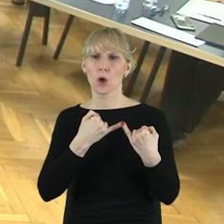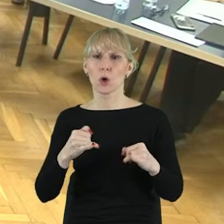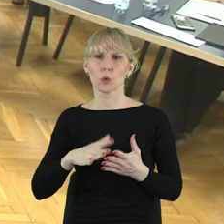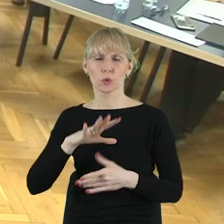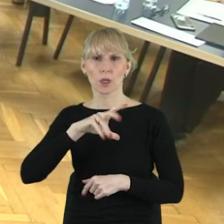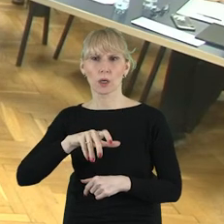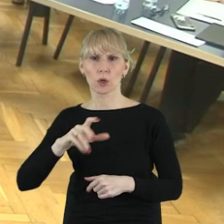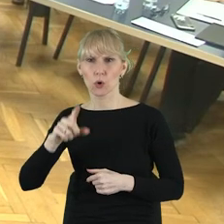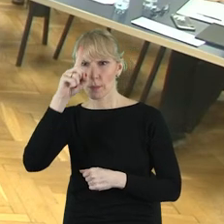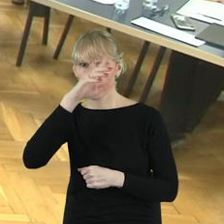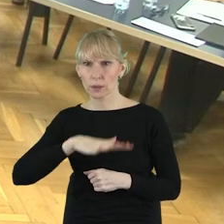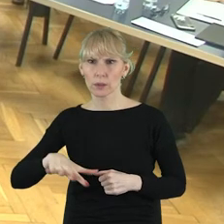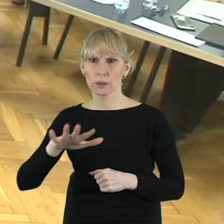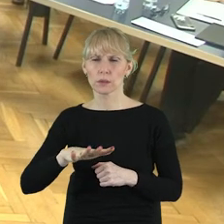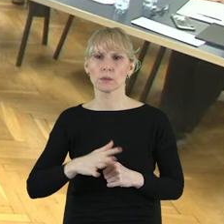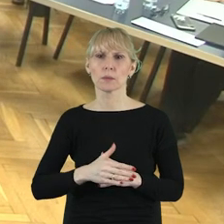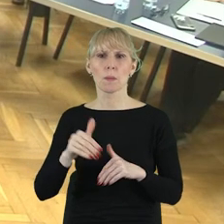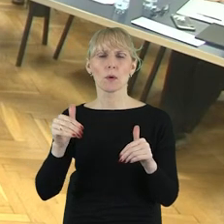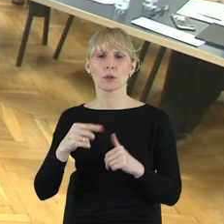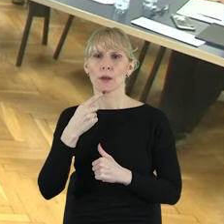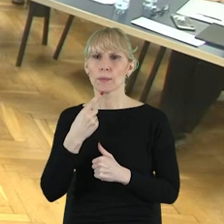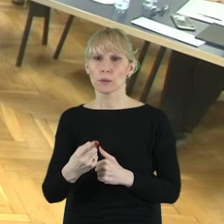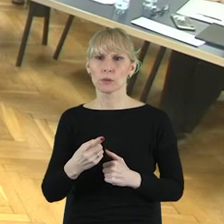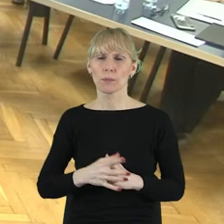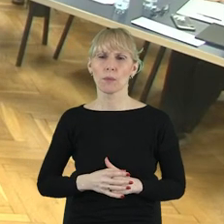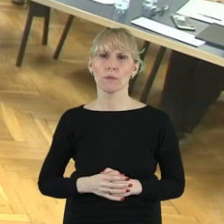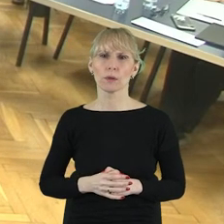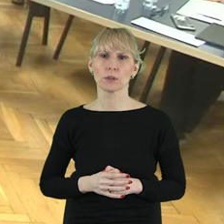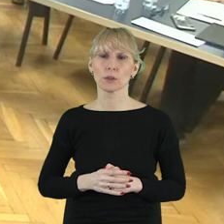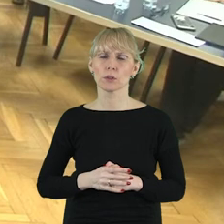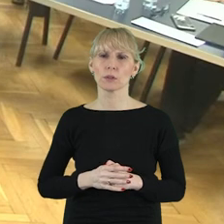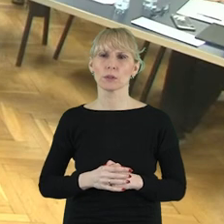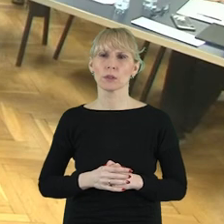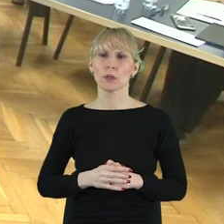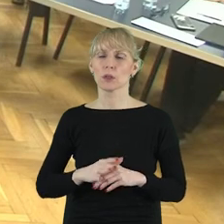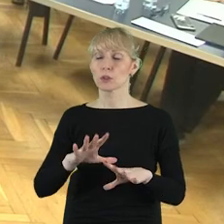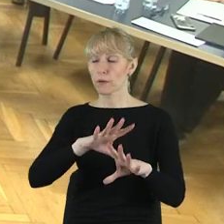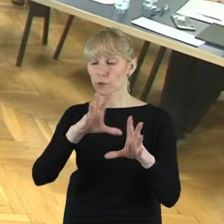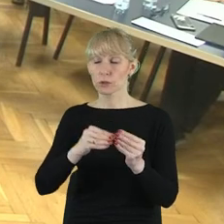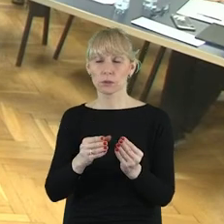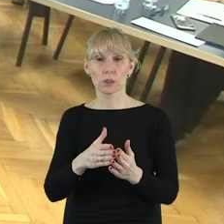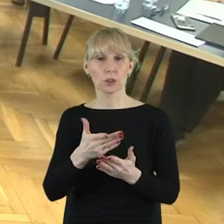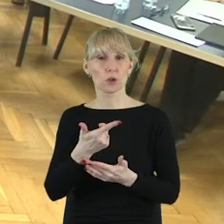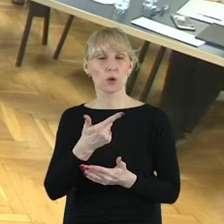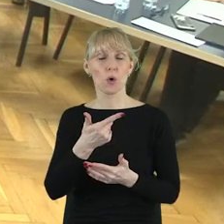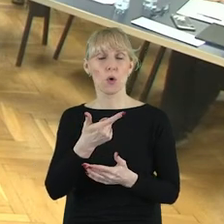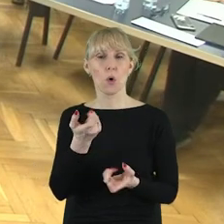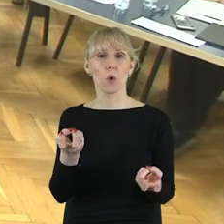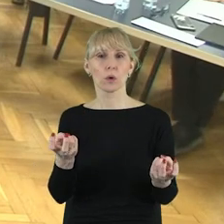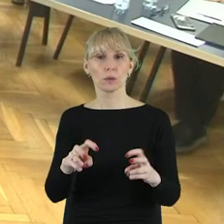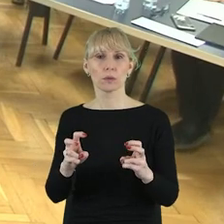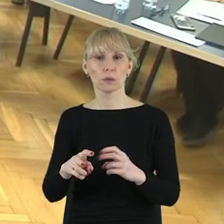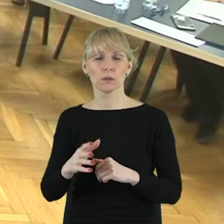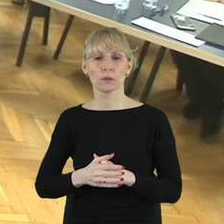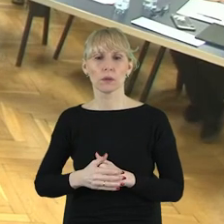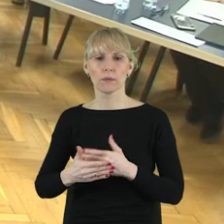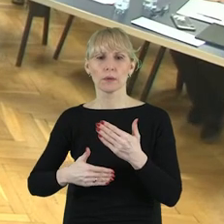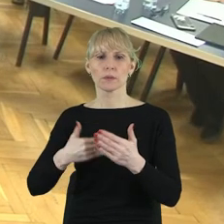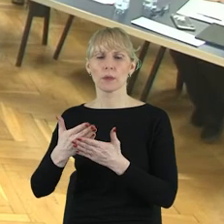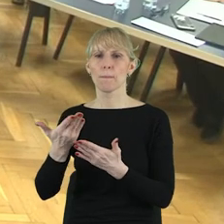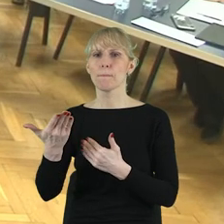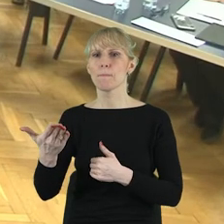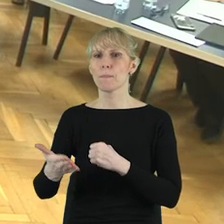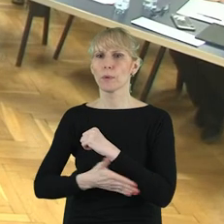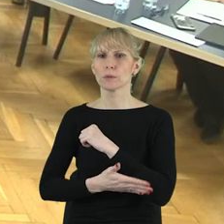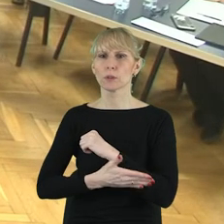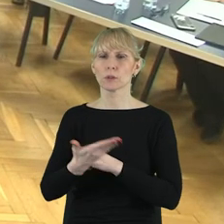reprezentujących różne grupy społeczne. Można by powiedzieć, analizując dokumentację założycielską nowych LGD, że po pierwsze, po raz kolejny